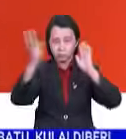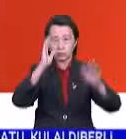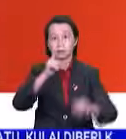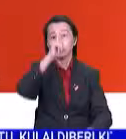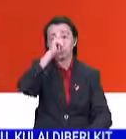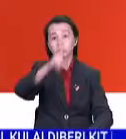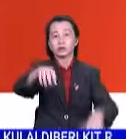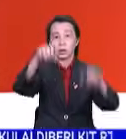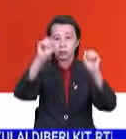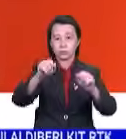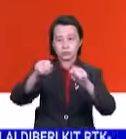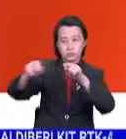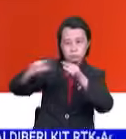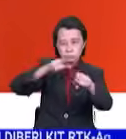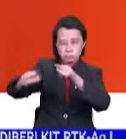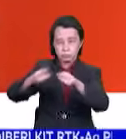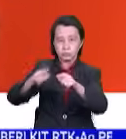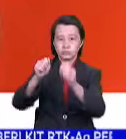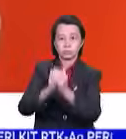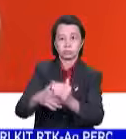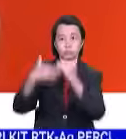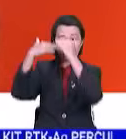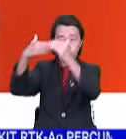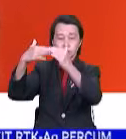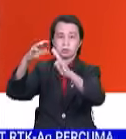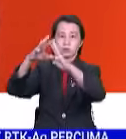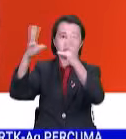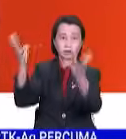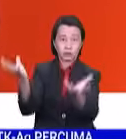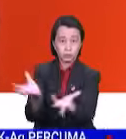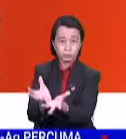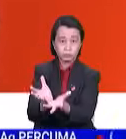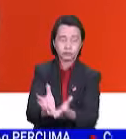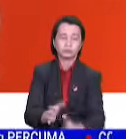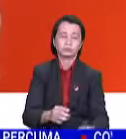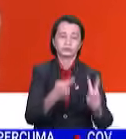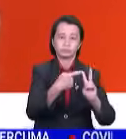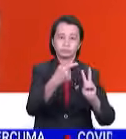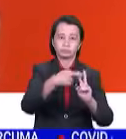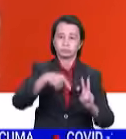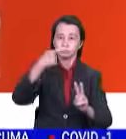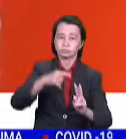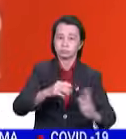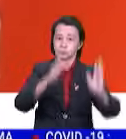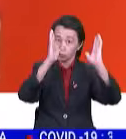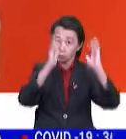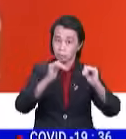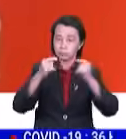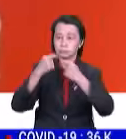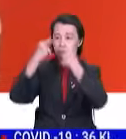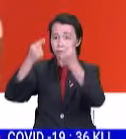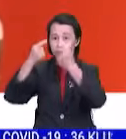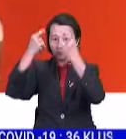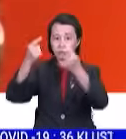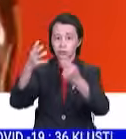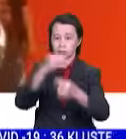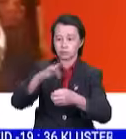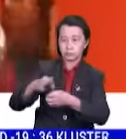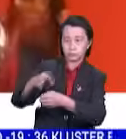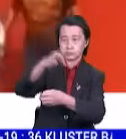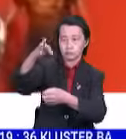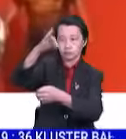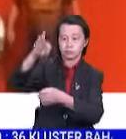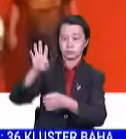sebenarnya mampu bersaing dan berjaya di peringkat dunia 1000 ka Baginda berdua mencairkan harapan agar kejayaan dan